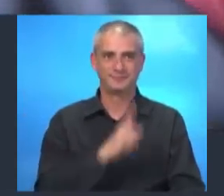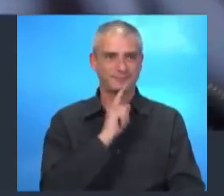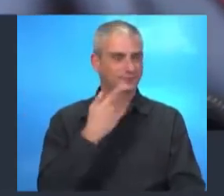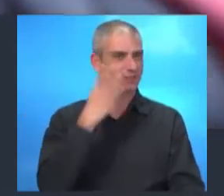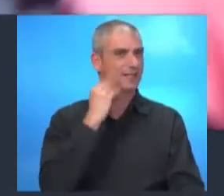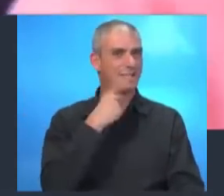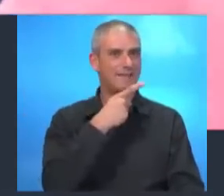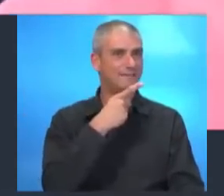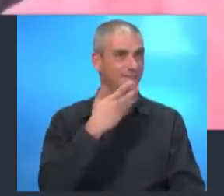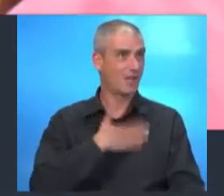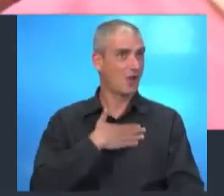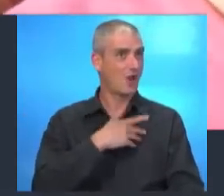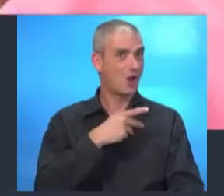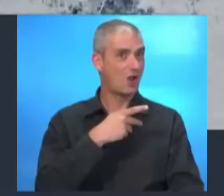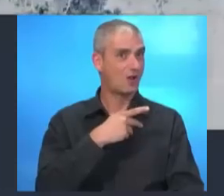חול המועד?